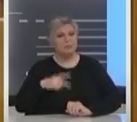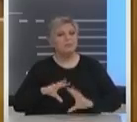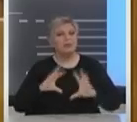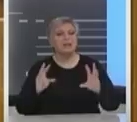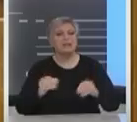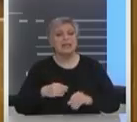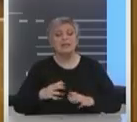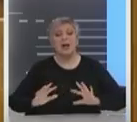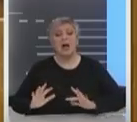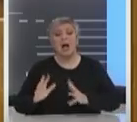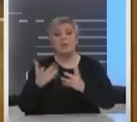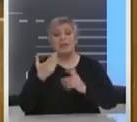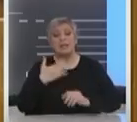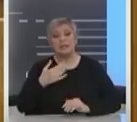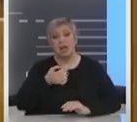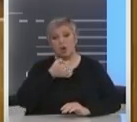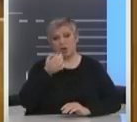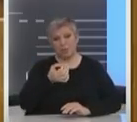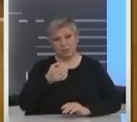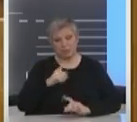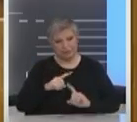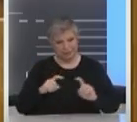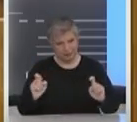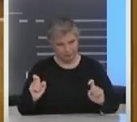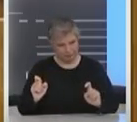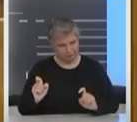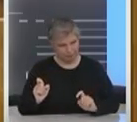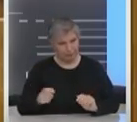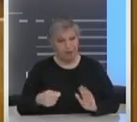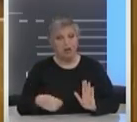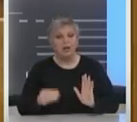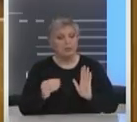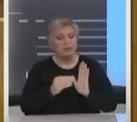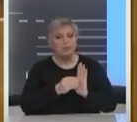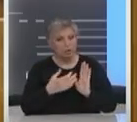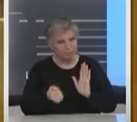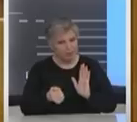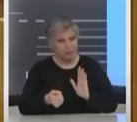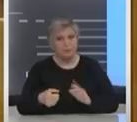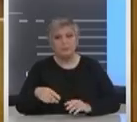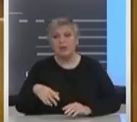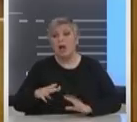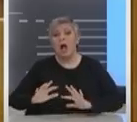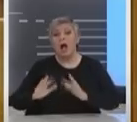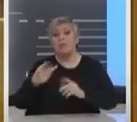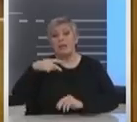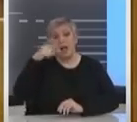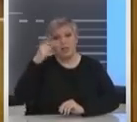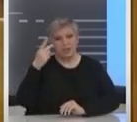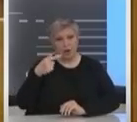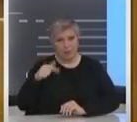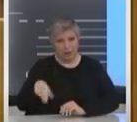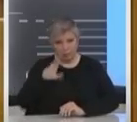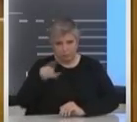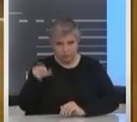την ρύθμιση που βρίσκεται σε αυτό το νομοσχέδιο. Για να πω το εξής, το δικαίωμα στην απεργία δεν τίθεται